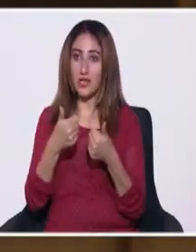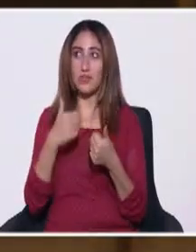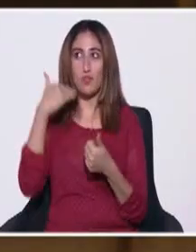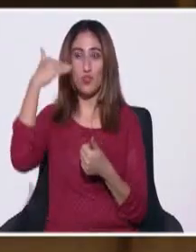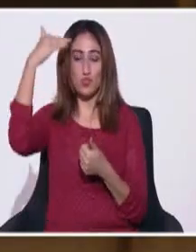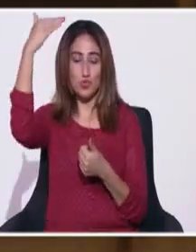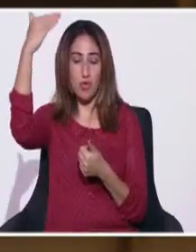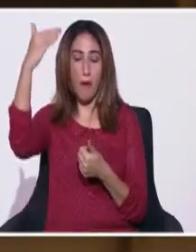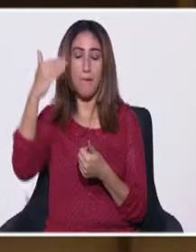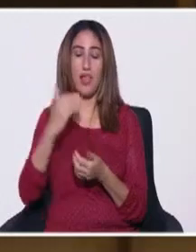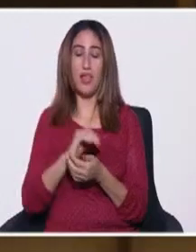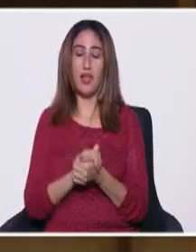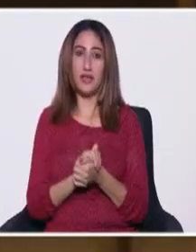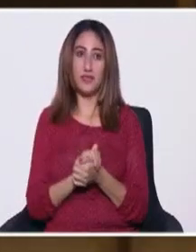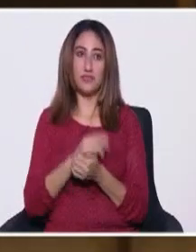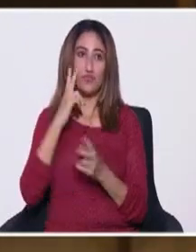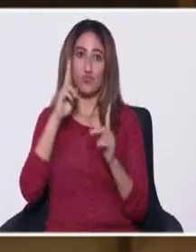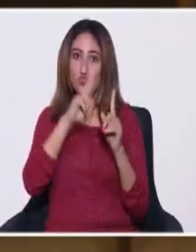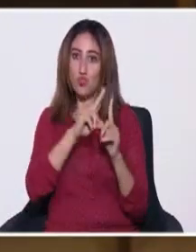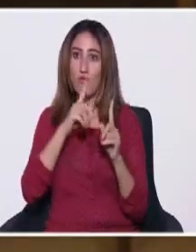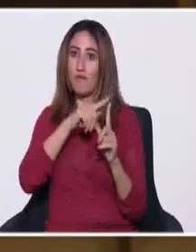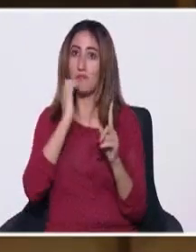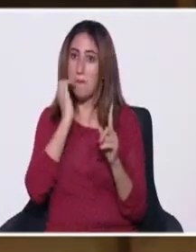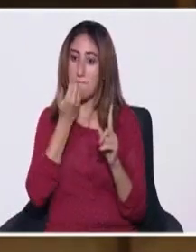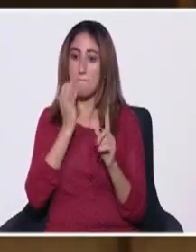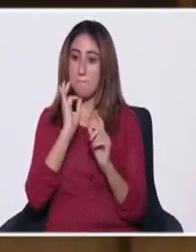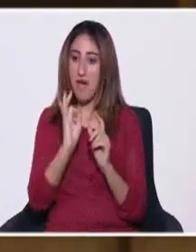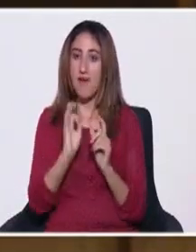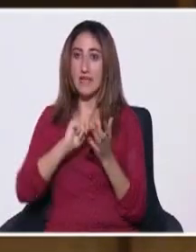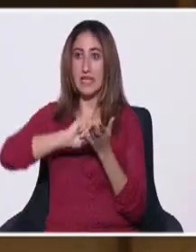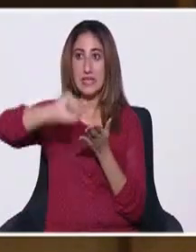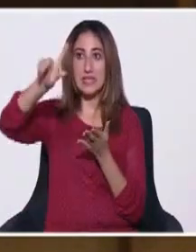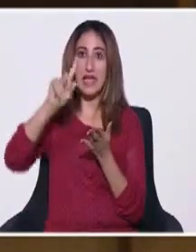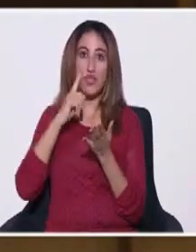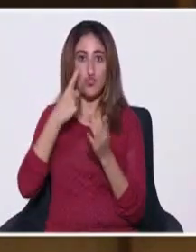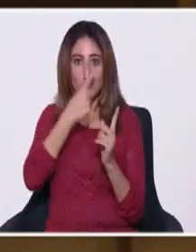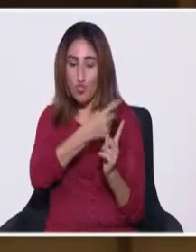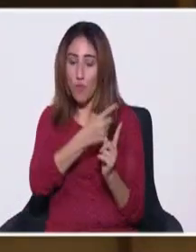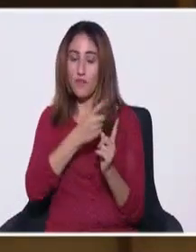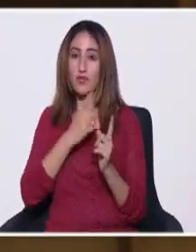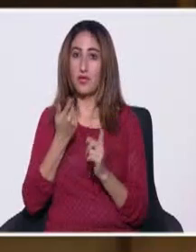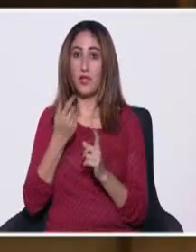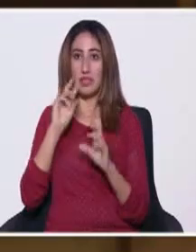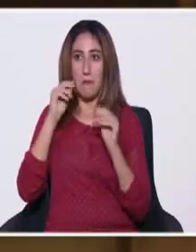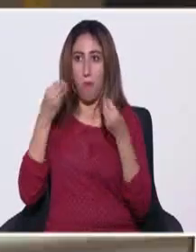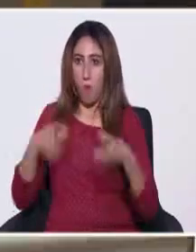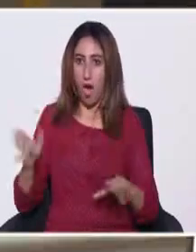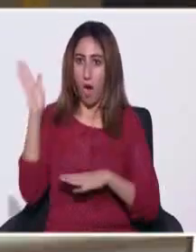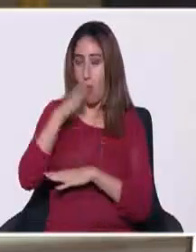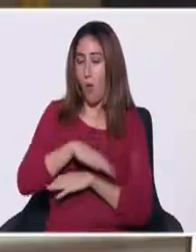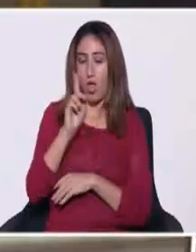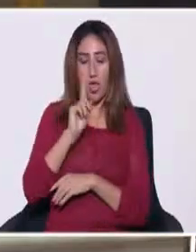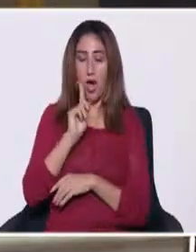وبوزيتيف انرجي جدا، واتصور ان ممكن تبقى رساله قويه لكل حد يشعر ان مفيش ياس ابدا. انا